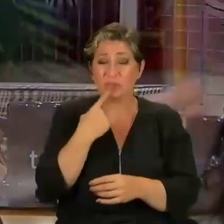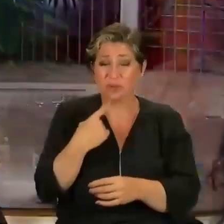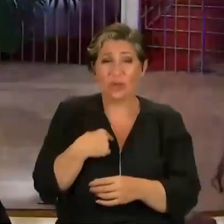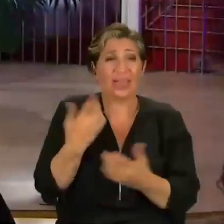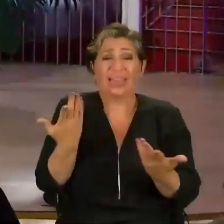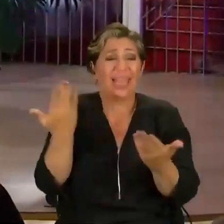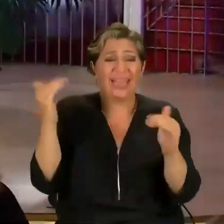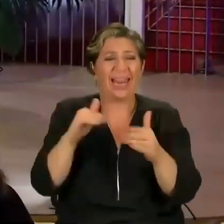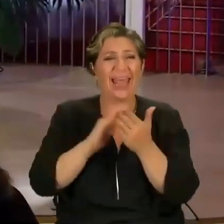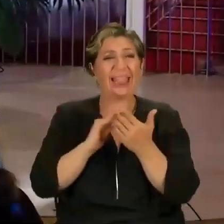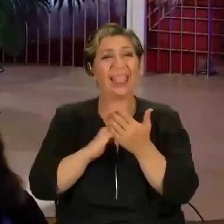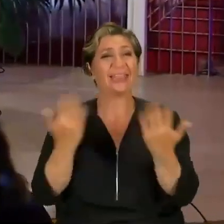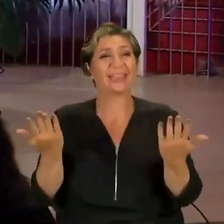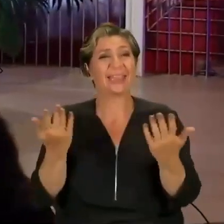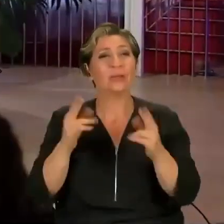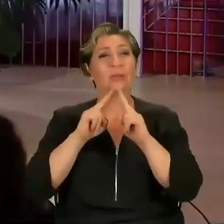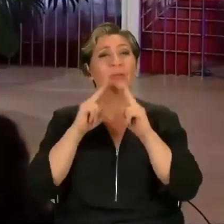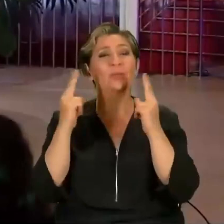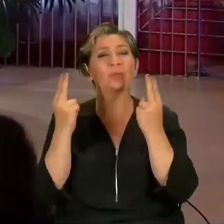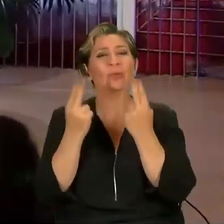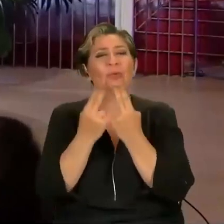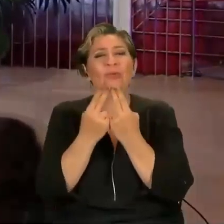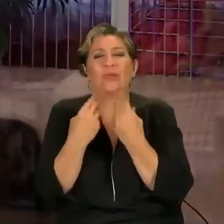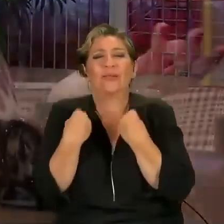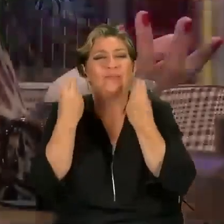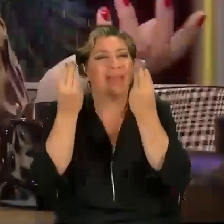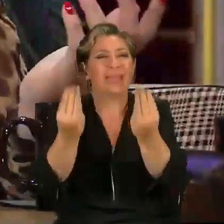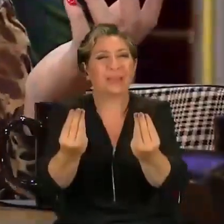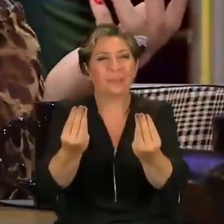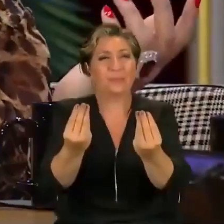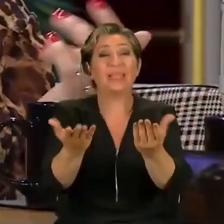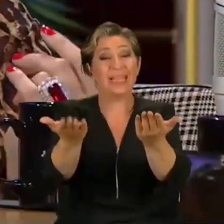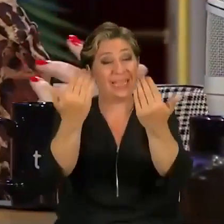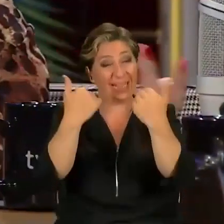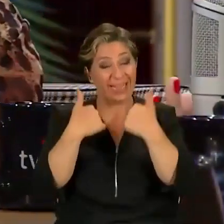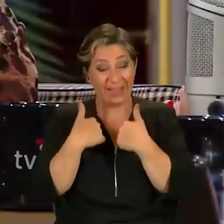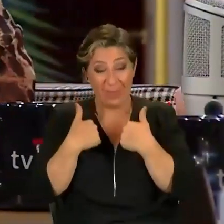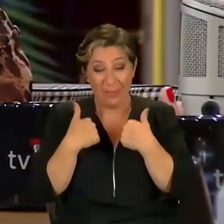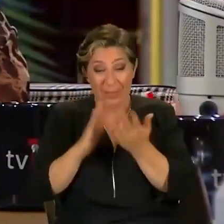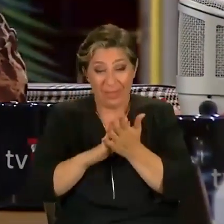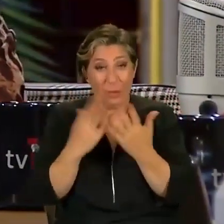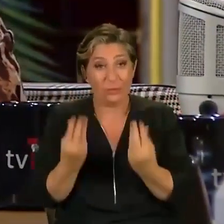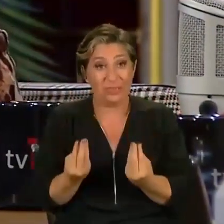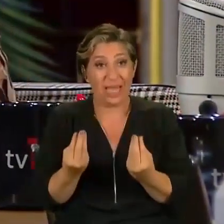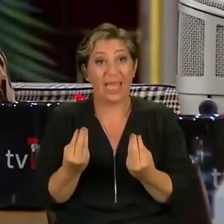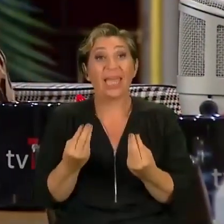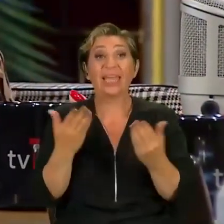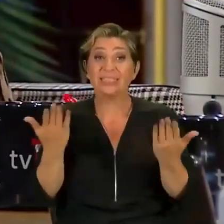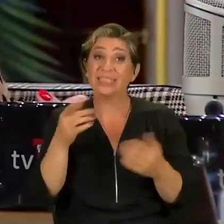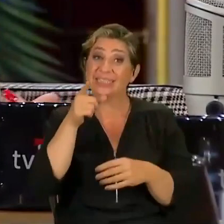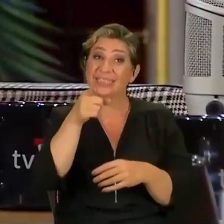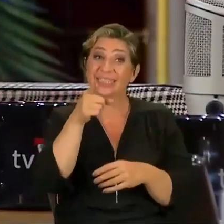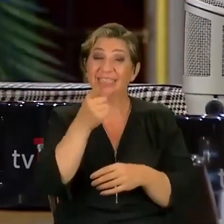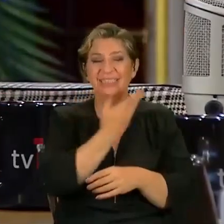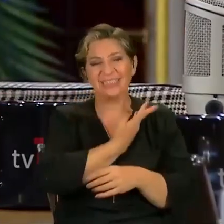söyle ne gelir elden. Dünyaları verirdim, gelse elimden. İşte